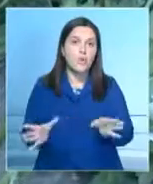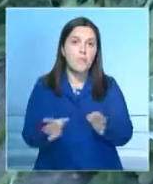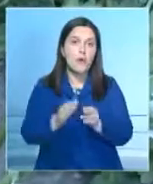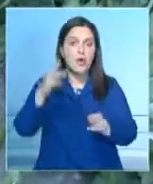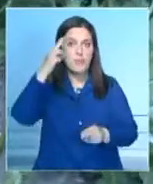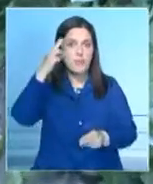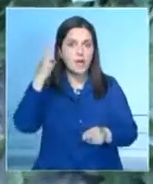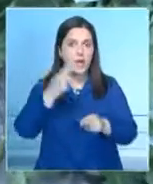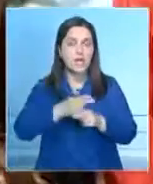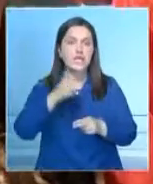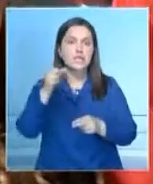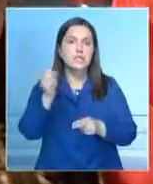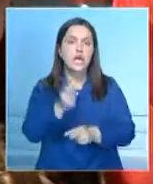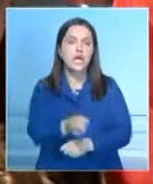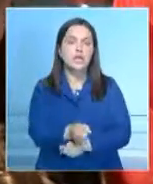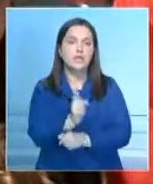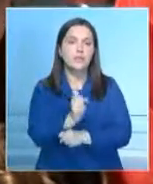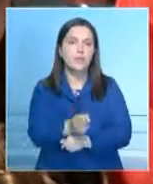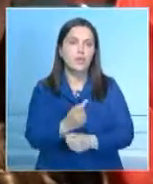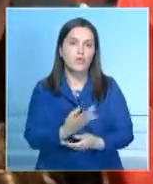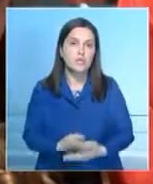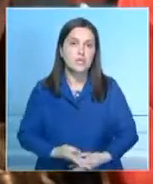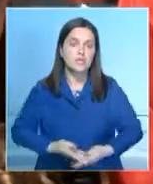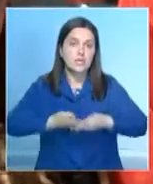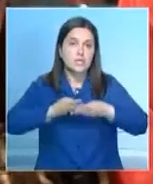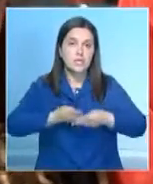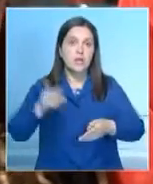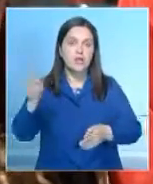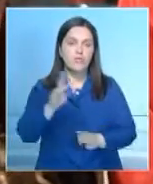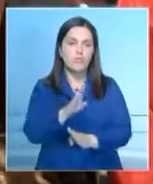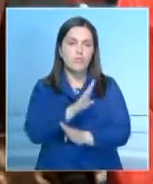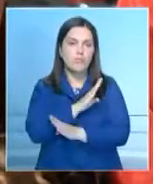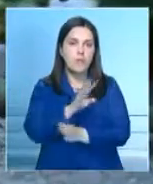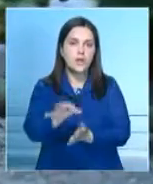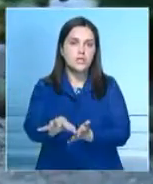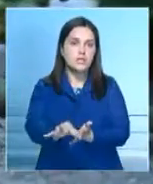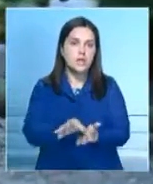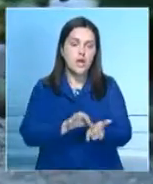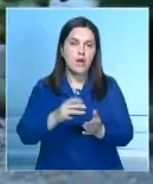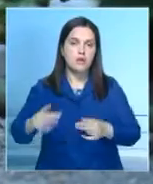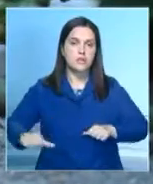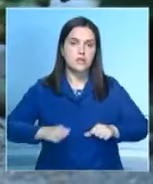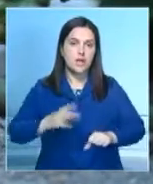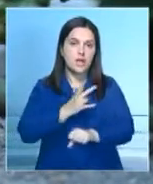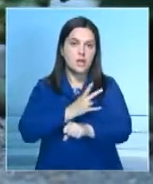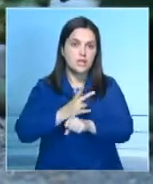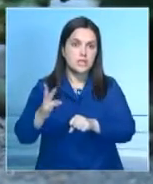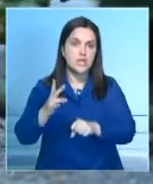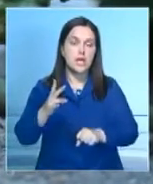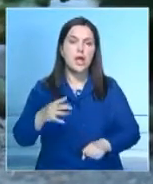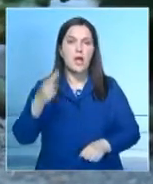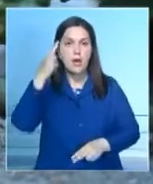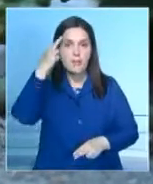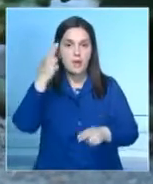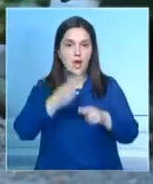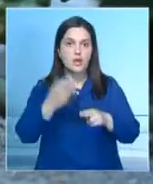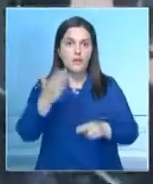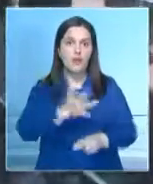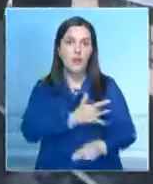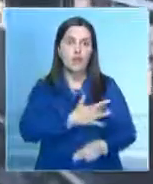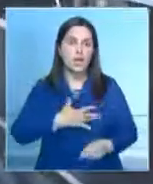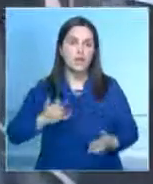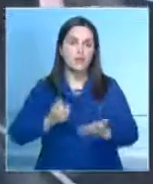за рыболовными снастями. После нападения террористов он погиб на месте. Брат Михаила Виктор ранен и